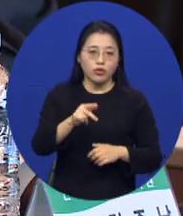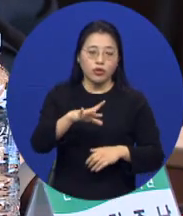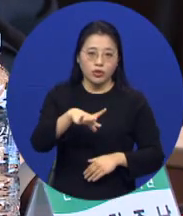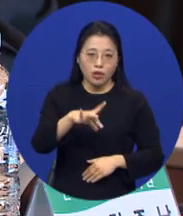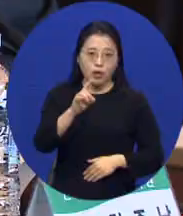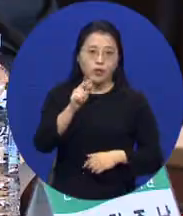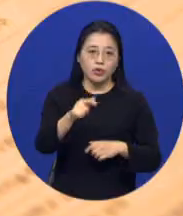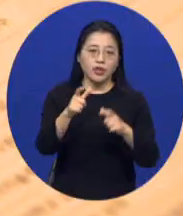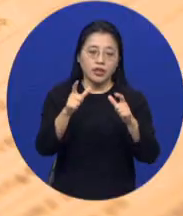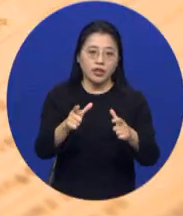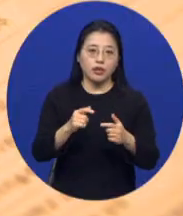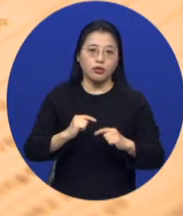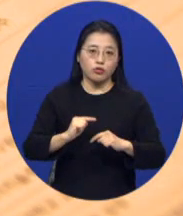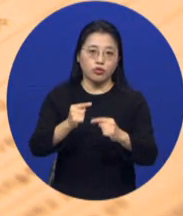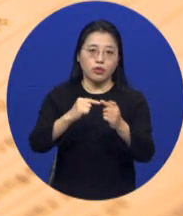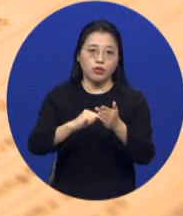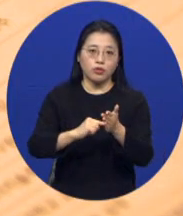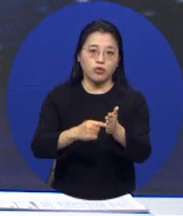있습니다